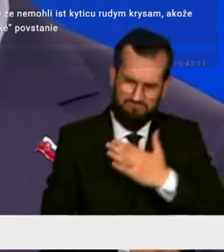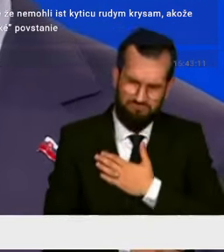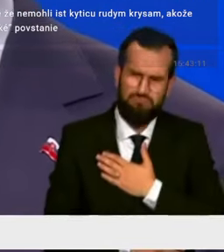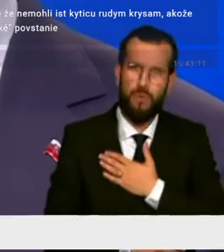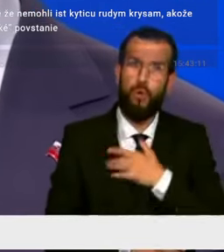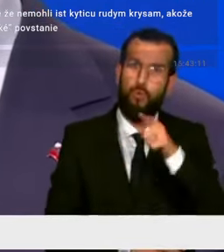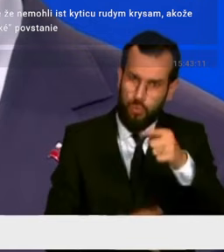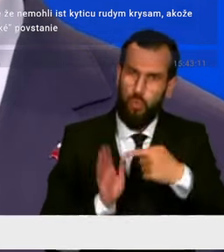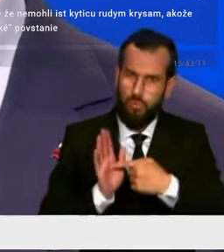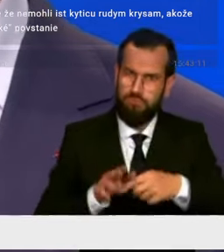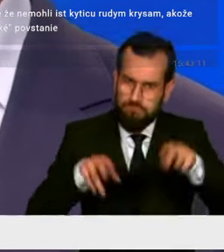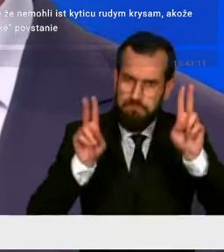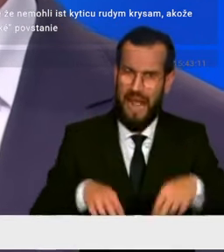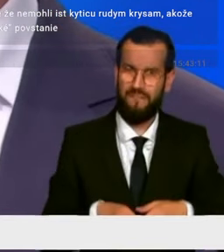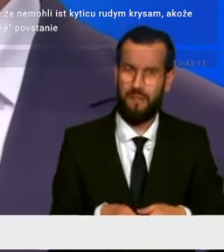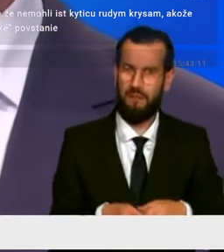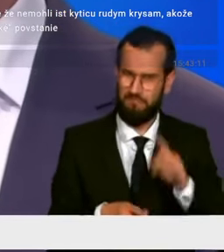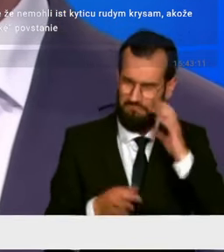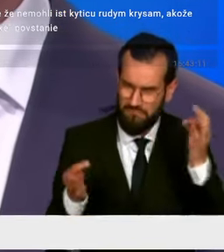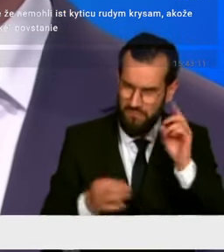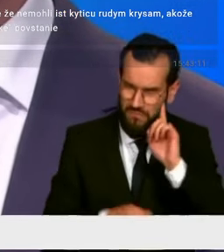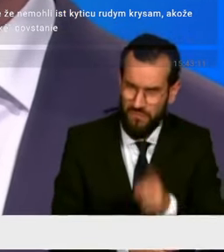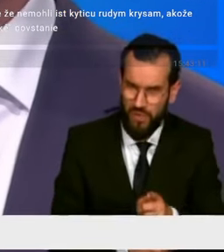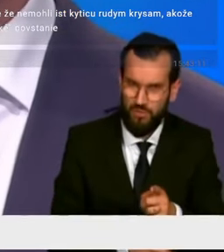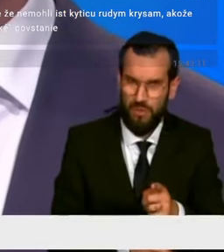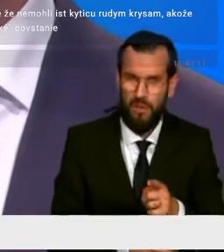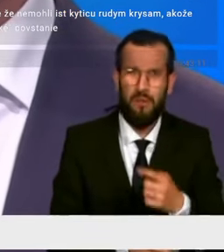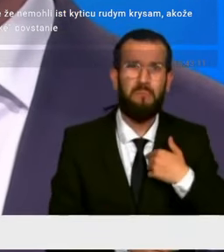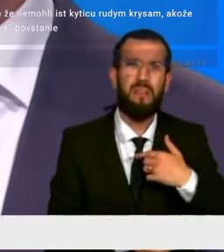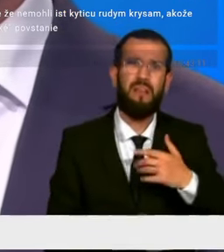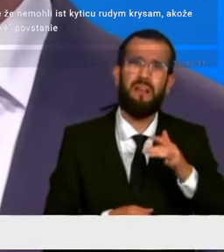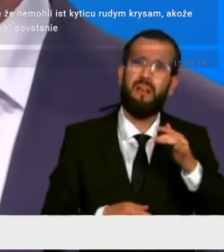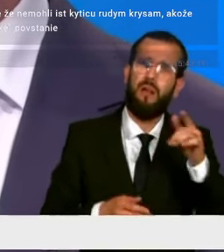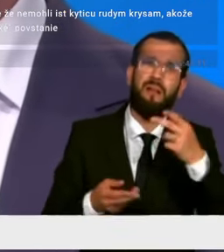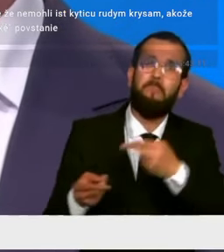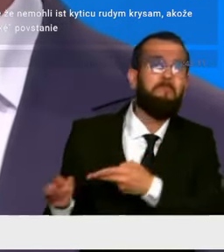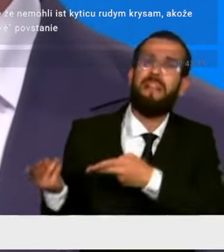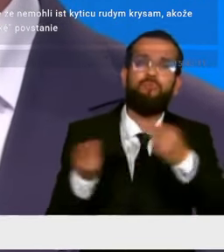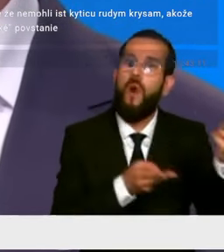to je autentické viete prečo Lebo my tých ľudí neznášame ale